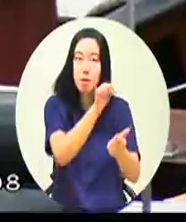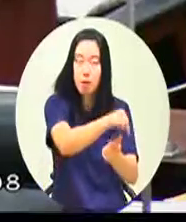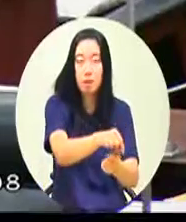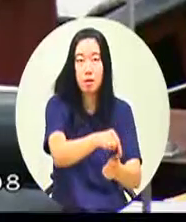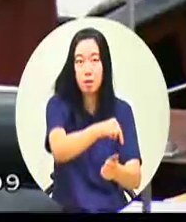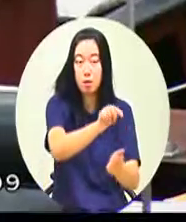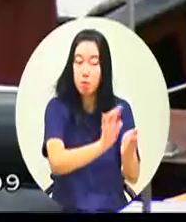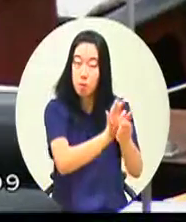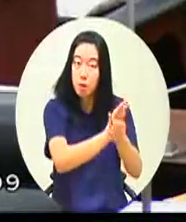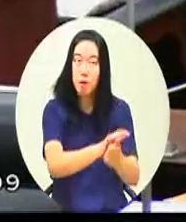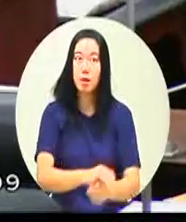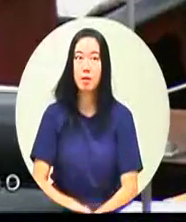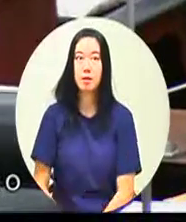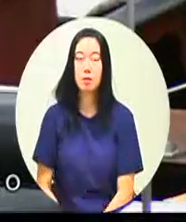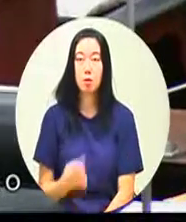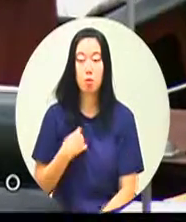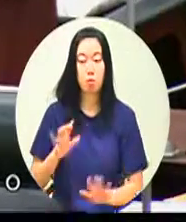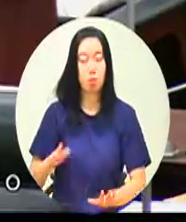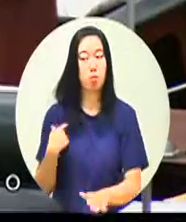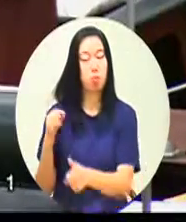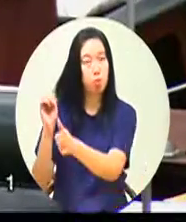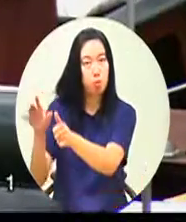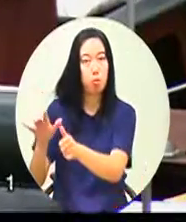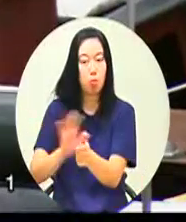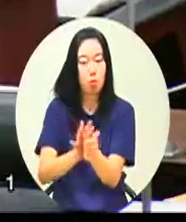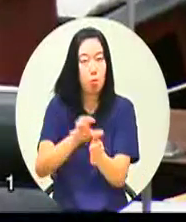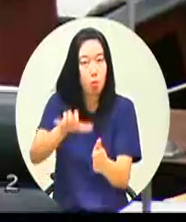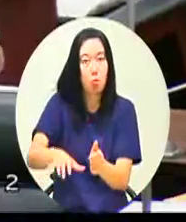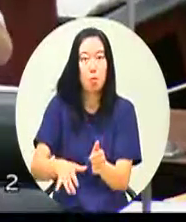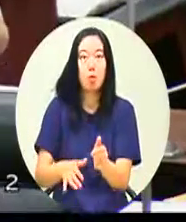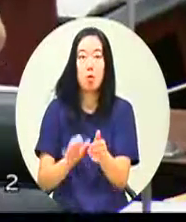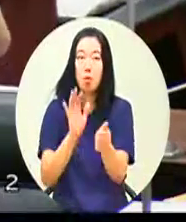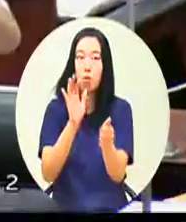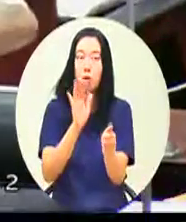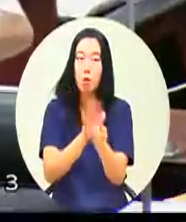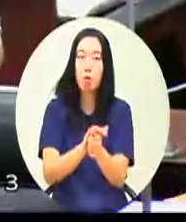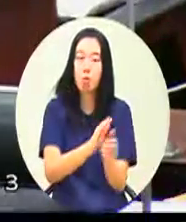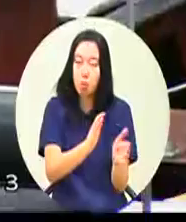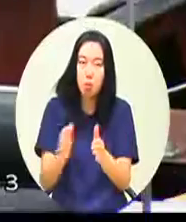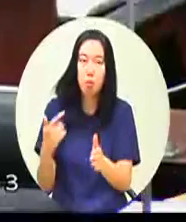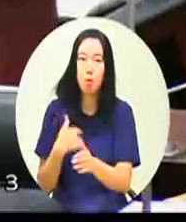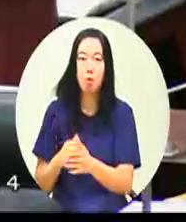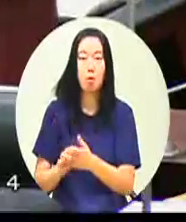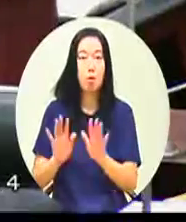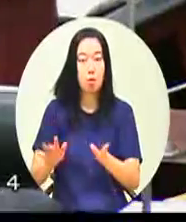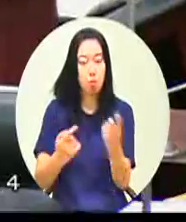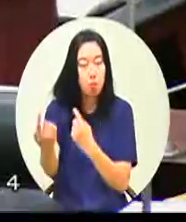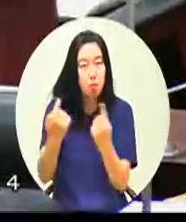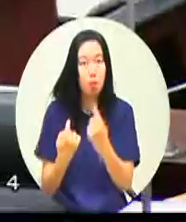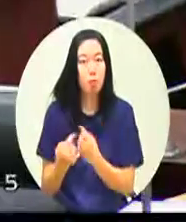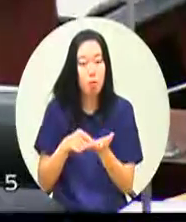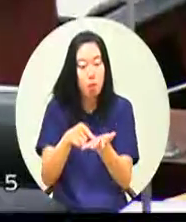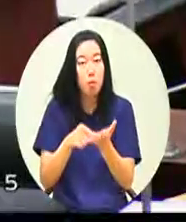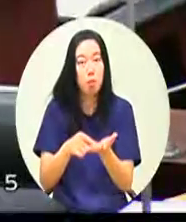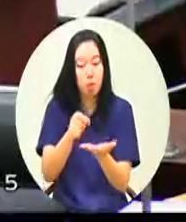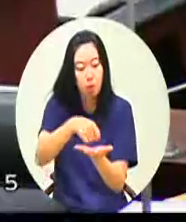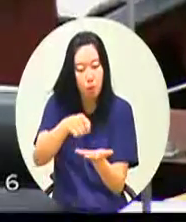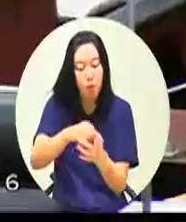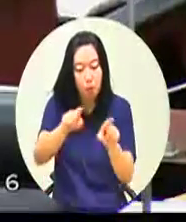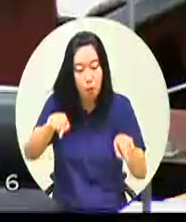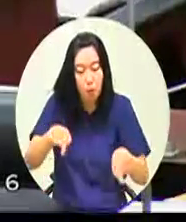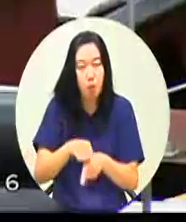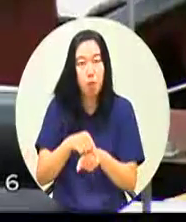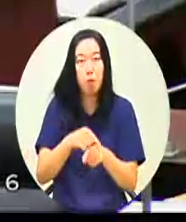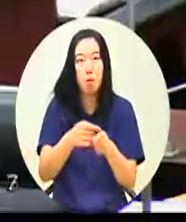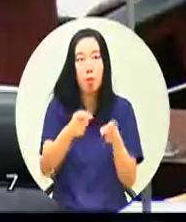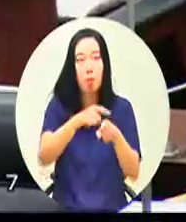有迄个交代我迄服务处的助理，把那些来申请的名册，互恁内主任，哦，啊，拜托